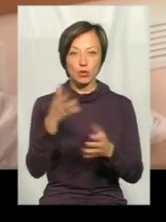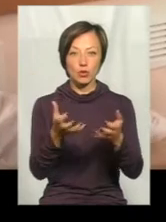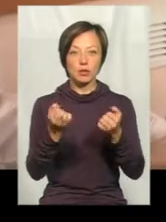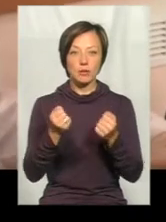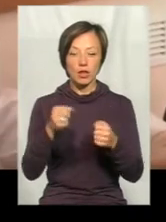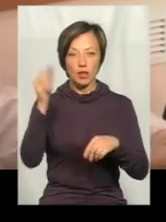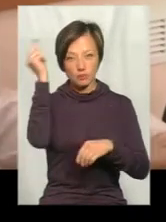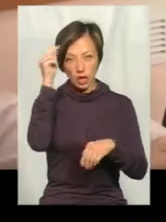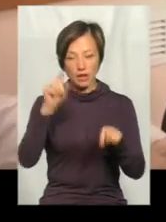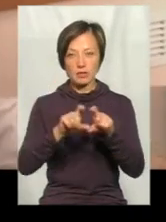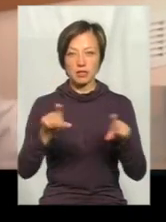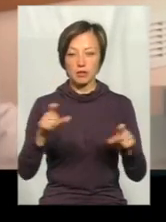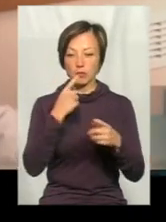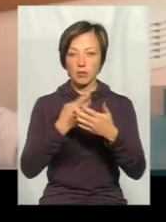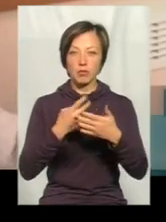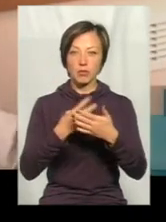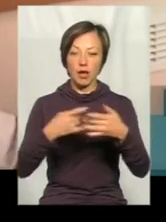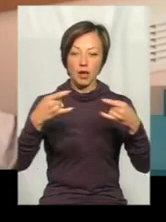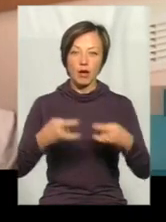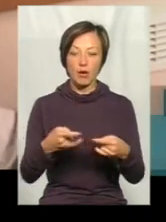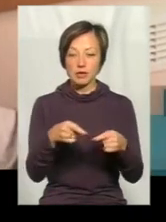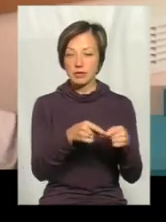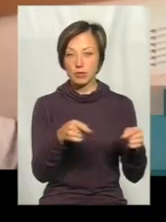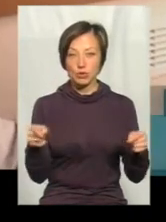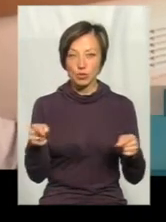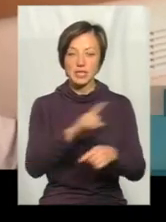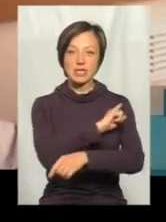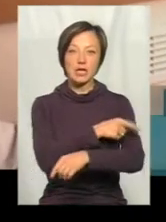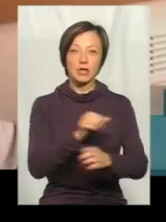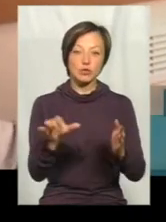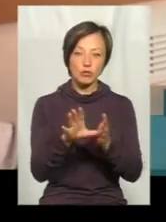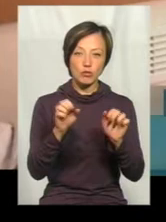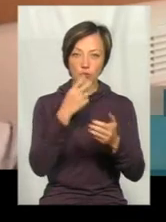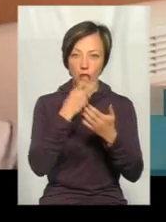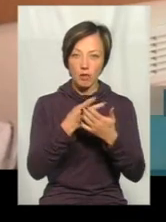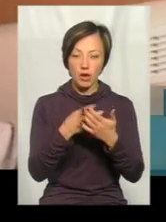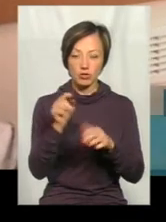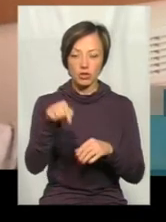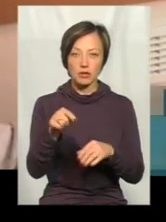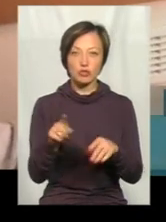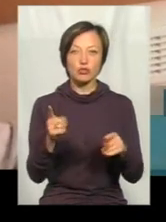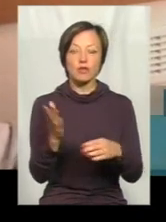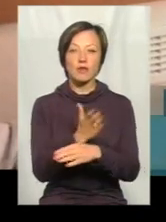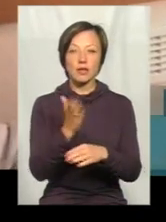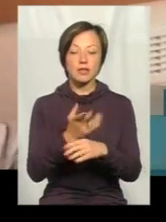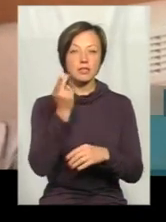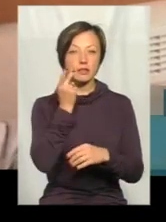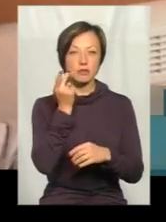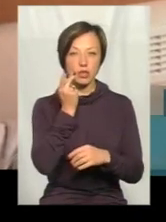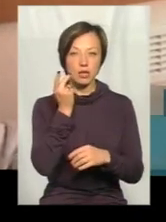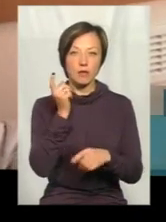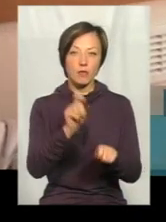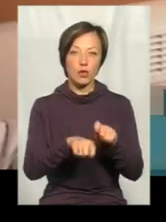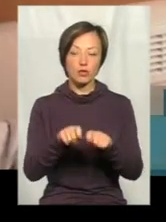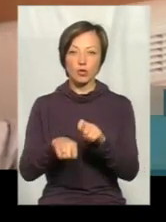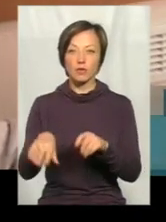екранах відображається поточна генерація, сила струму можна побачити в панелях, що вони видають. Зазвичай моніторимо